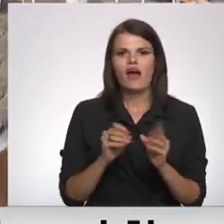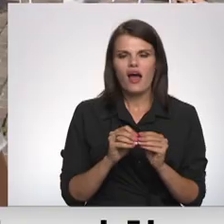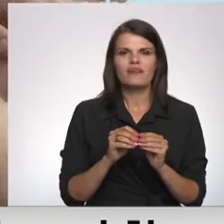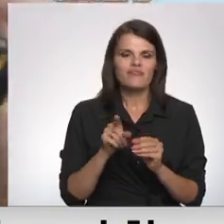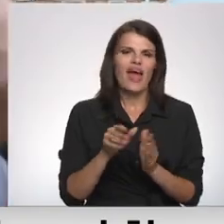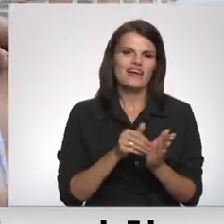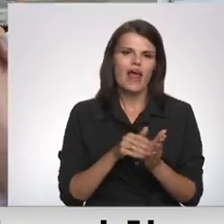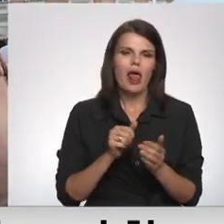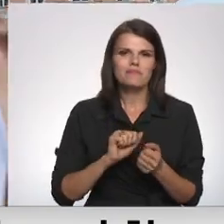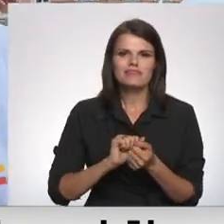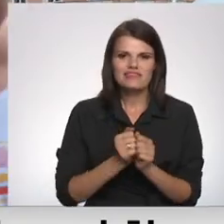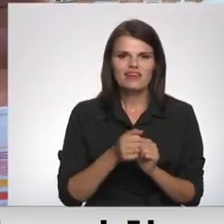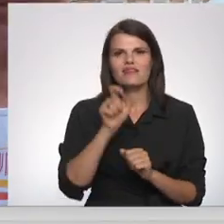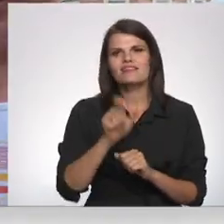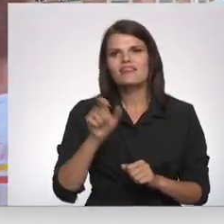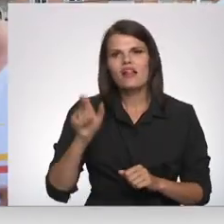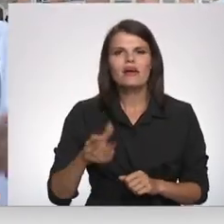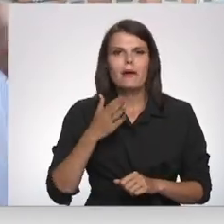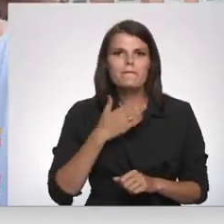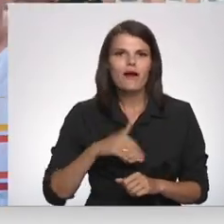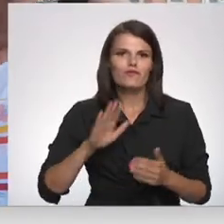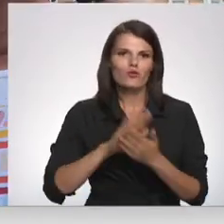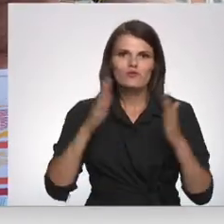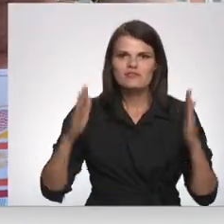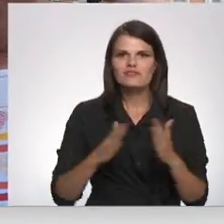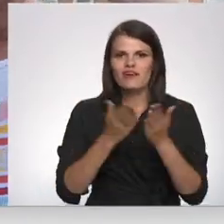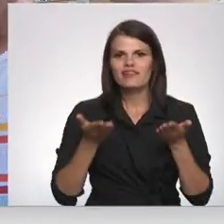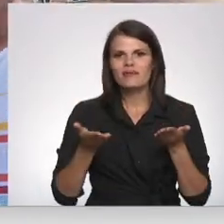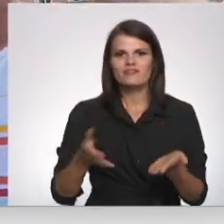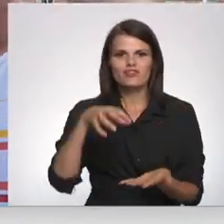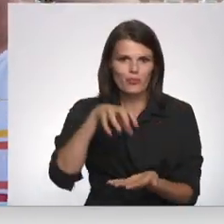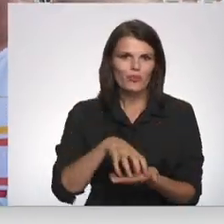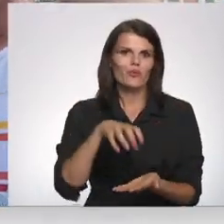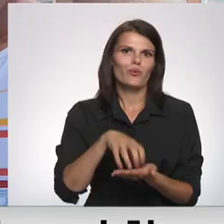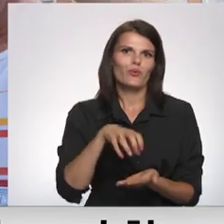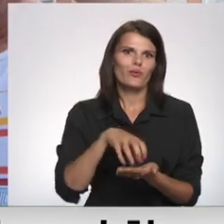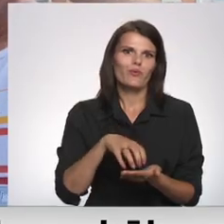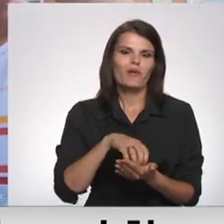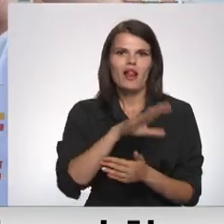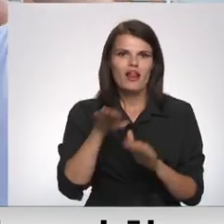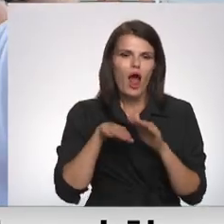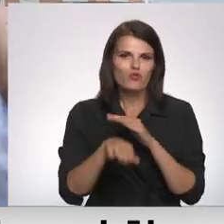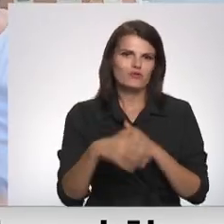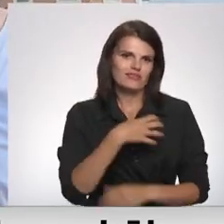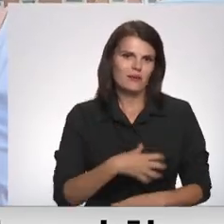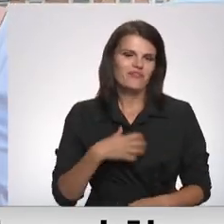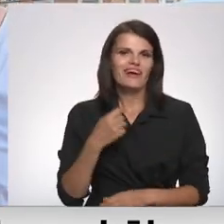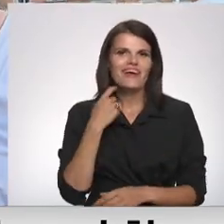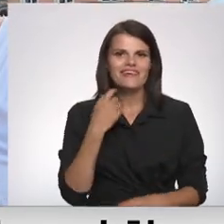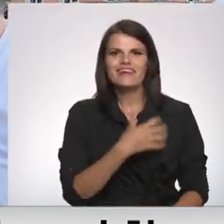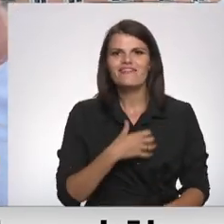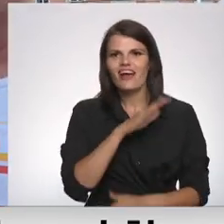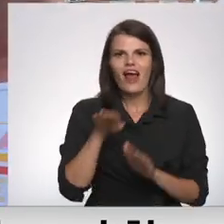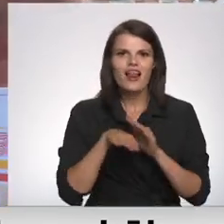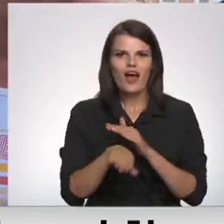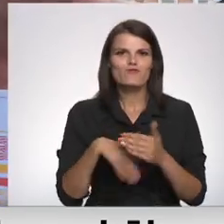krems sirs. Cilvēkiem patīk uz svētkiem cept kūkas. Ir vienkārši atnācu. Leduskapi vajag, jā. Rīgā vajag leduskapi